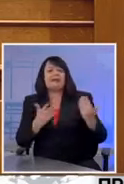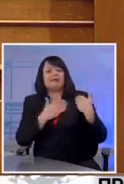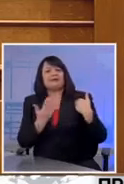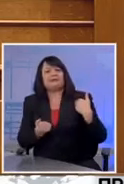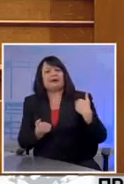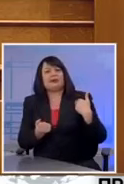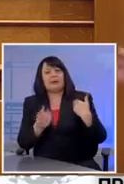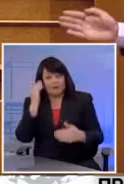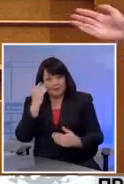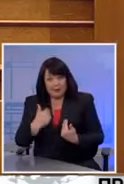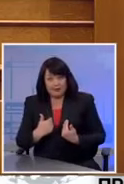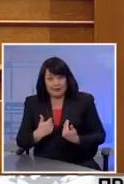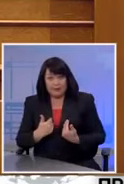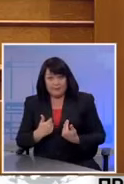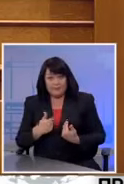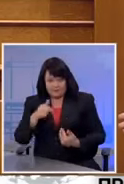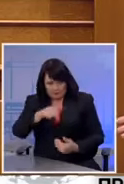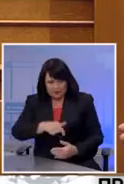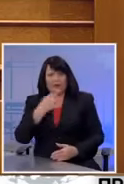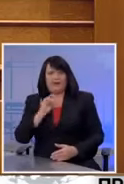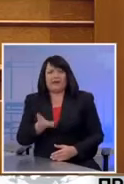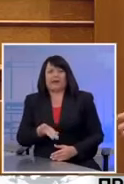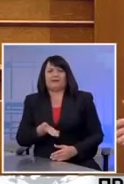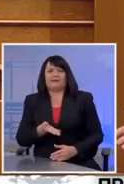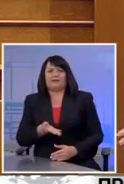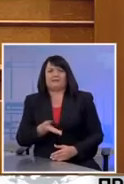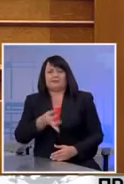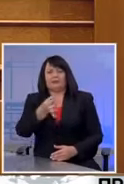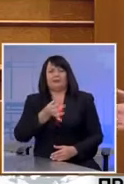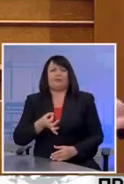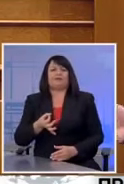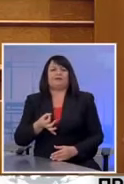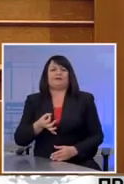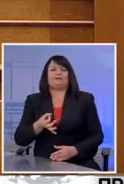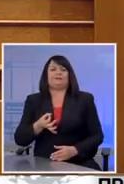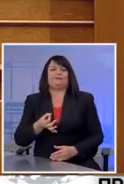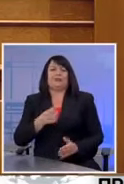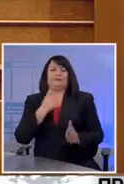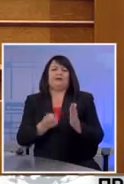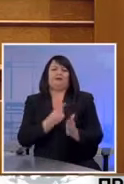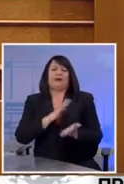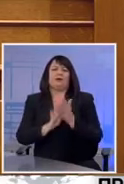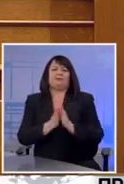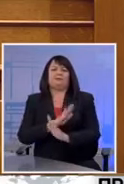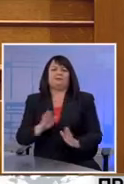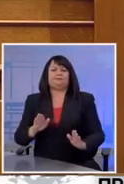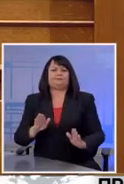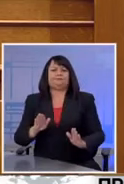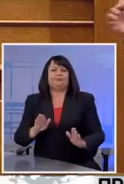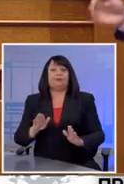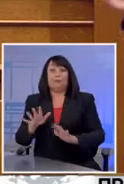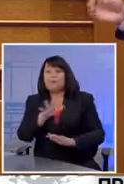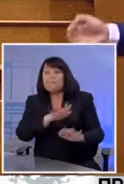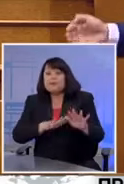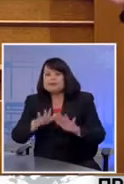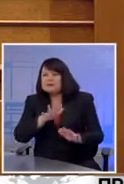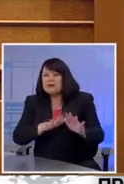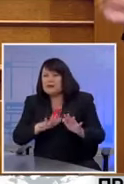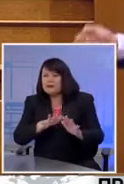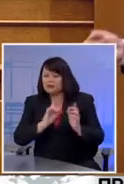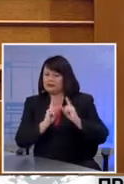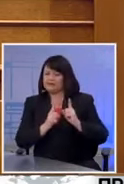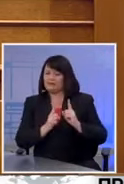υπάρχουν? Έχετε την ευκαιρία, κύριε Τσίπρα, να λύσετε άπαξ και διαπαντός αυτό το μεγάλο μυστήριο. Να